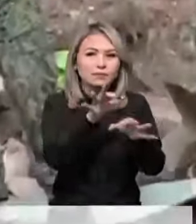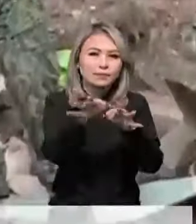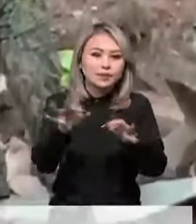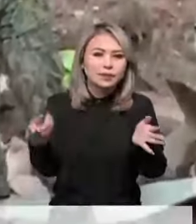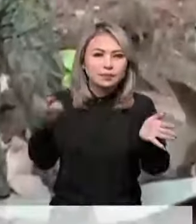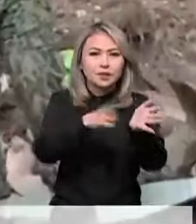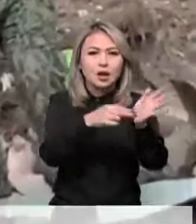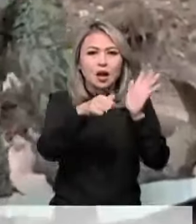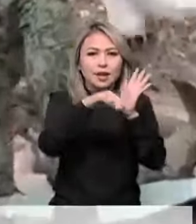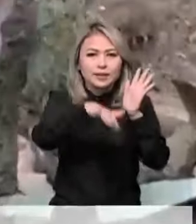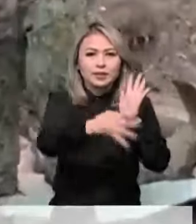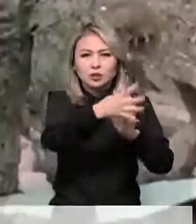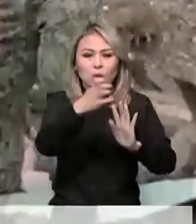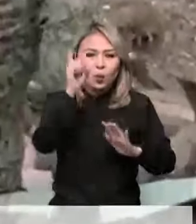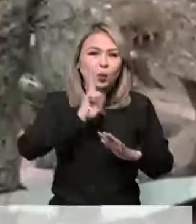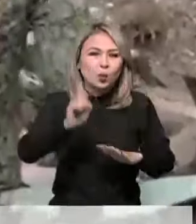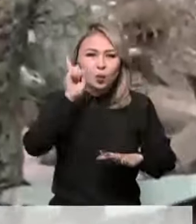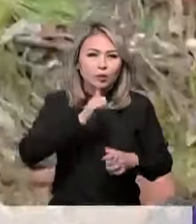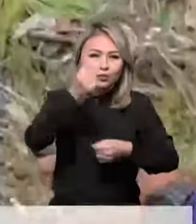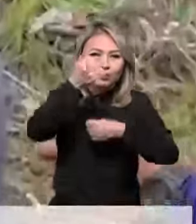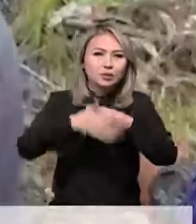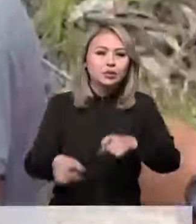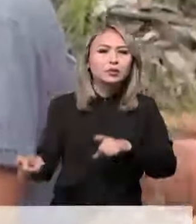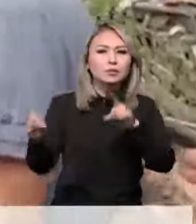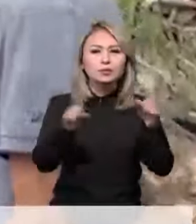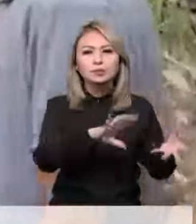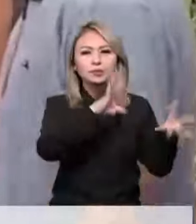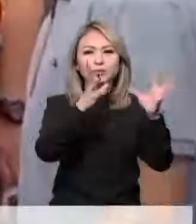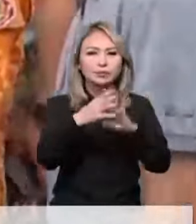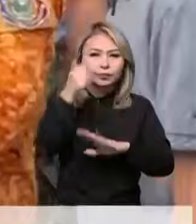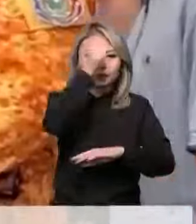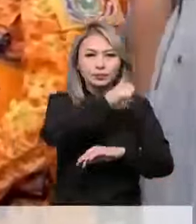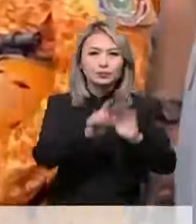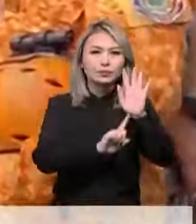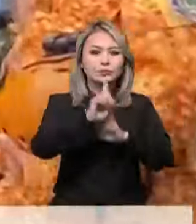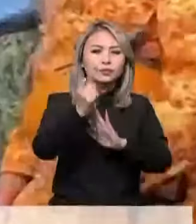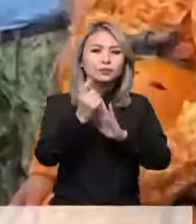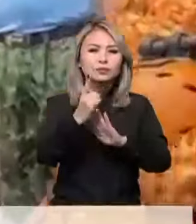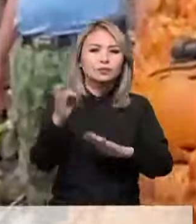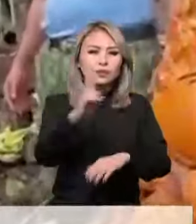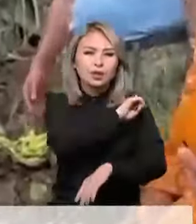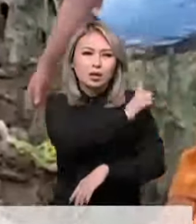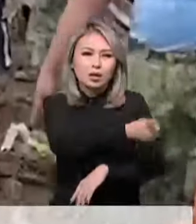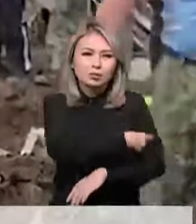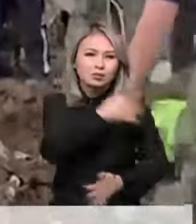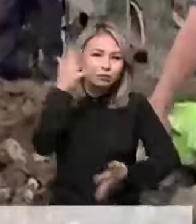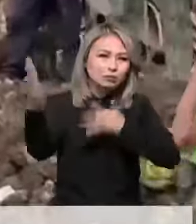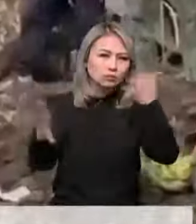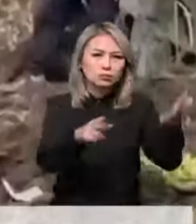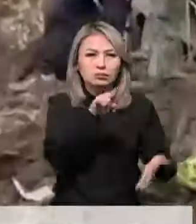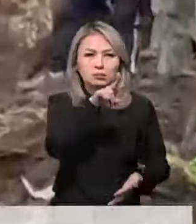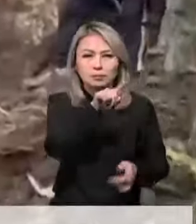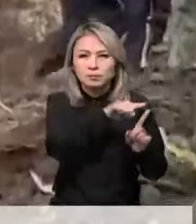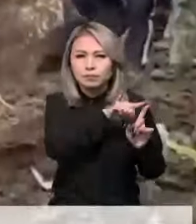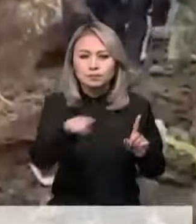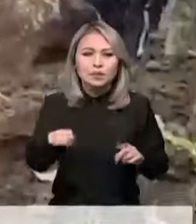көшті. 6400 адам уақытша паналау орталықтарына орналасты. Жалпы елде жыл басынан бері 11 рет қатты дауыл соқты.